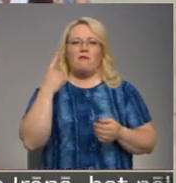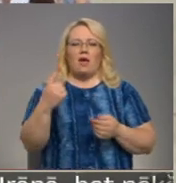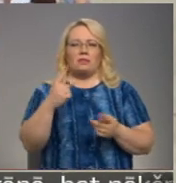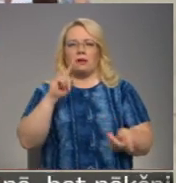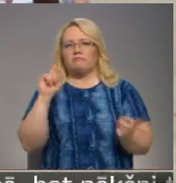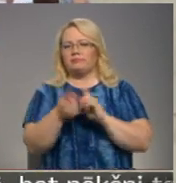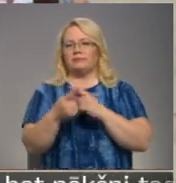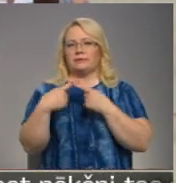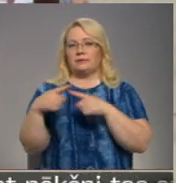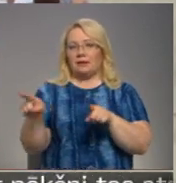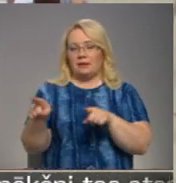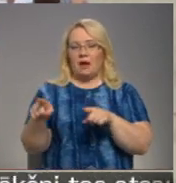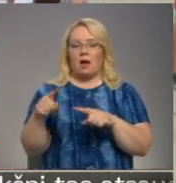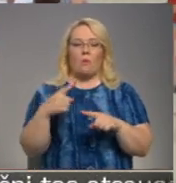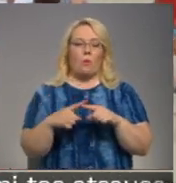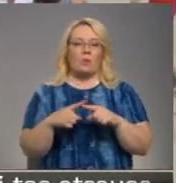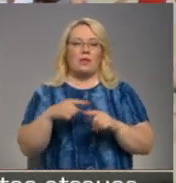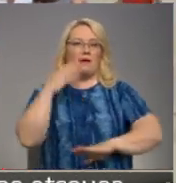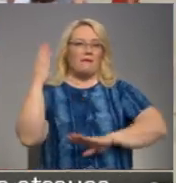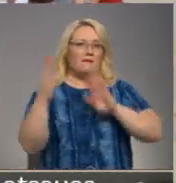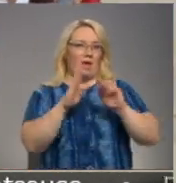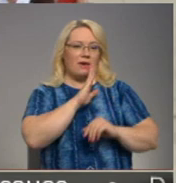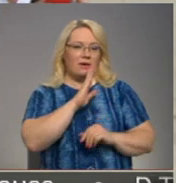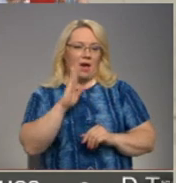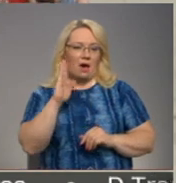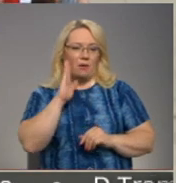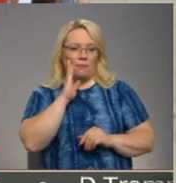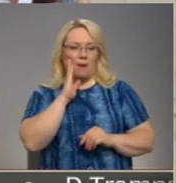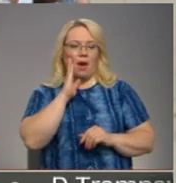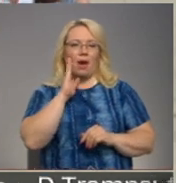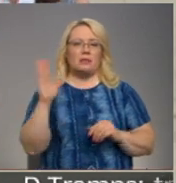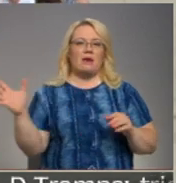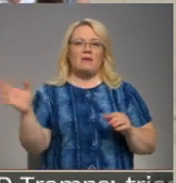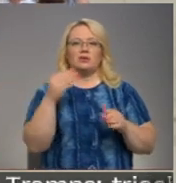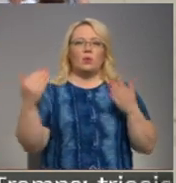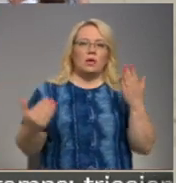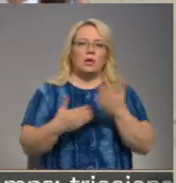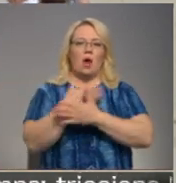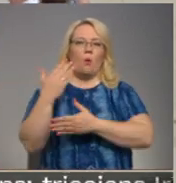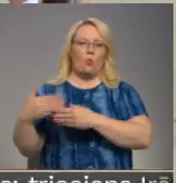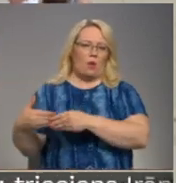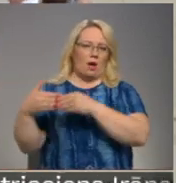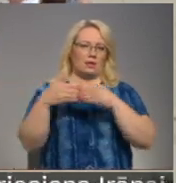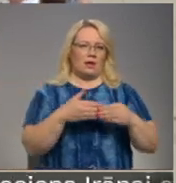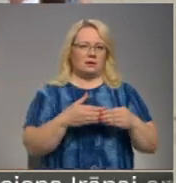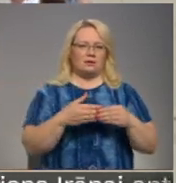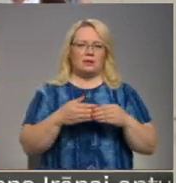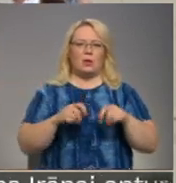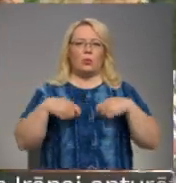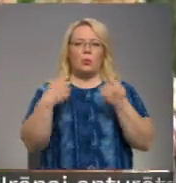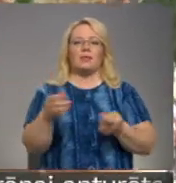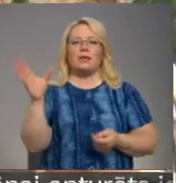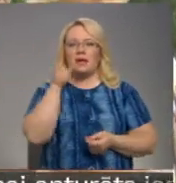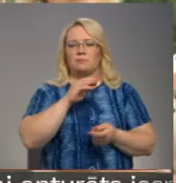pārvērš citā. Un vēja māte atslauka atnes visu jauno. Dod iespējas